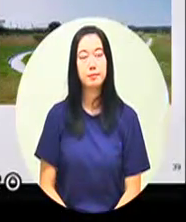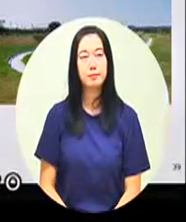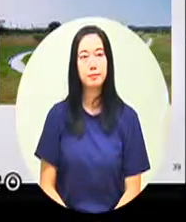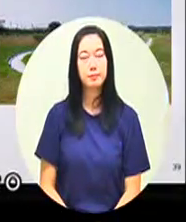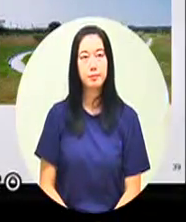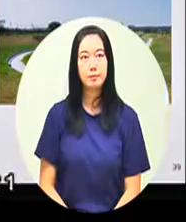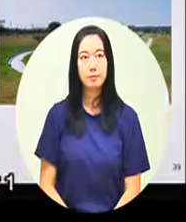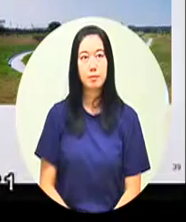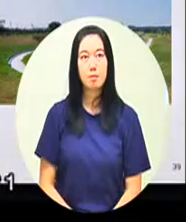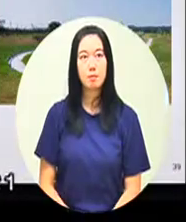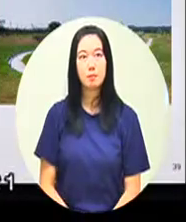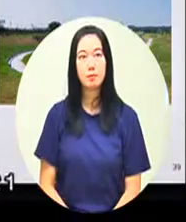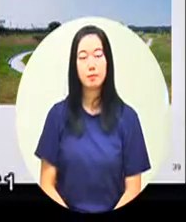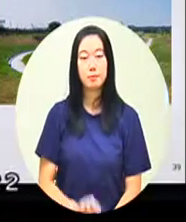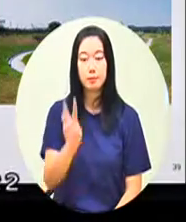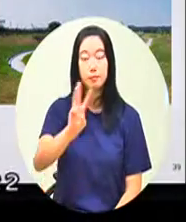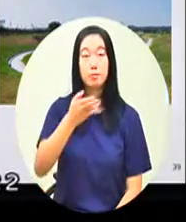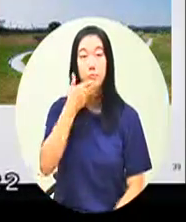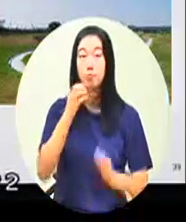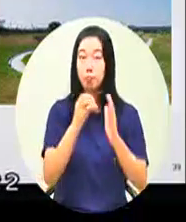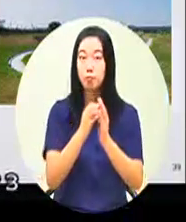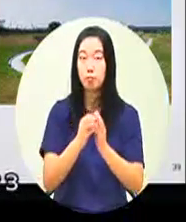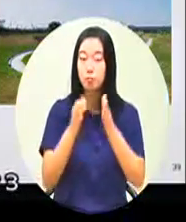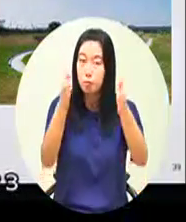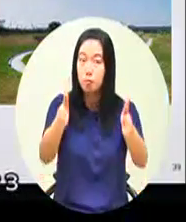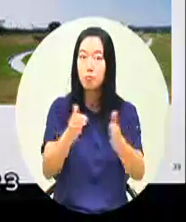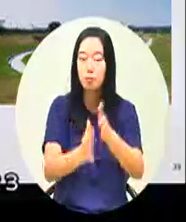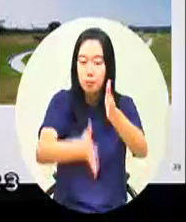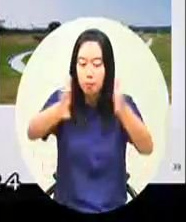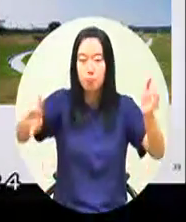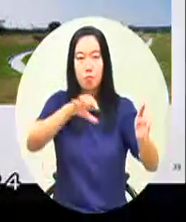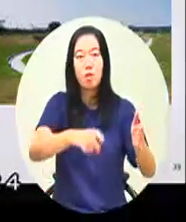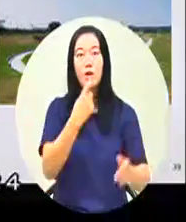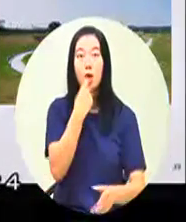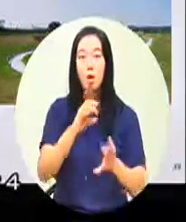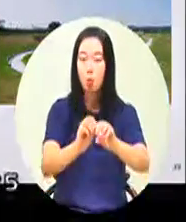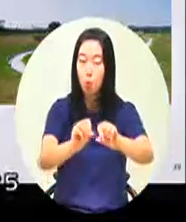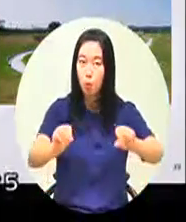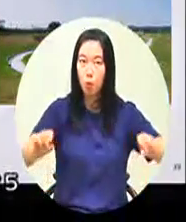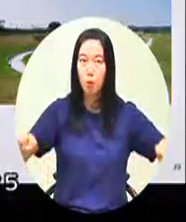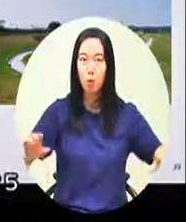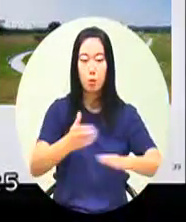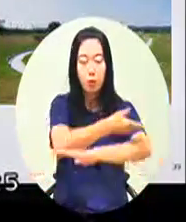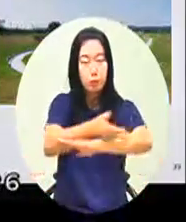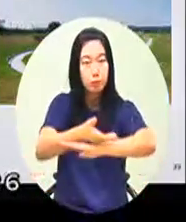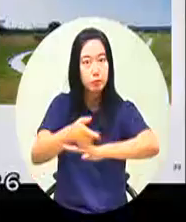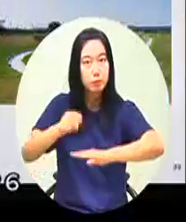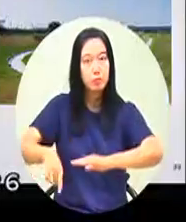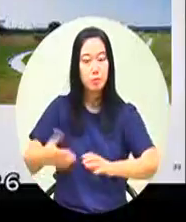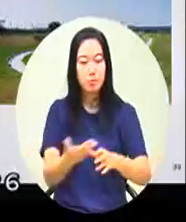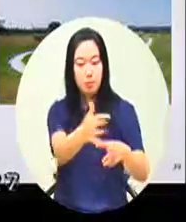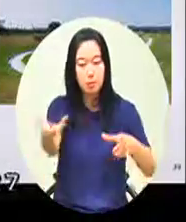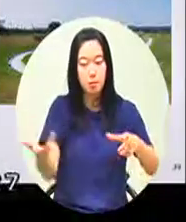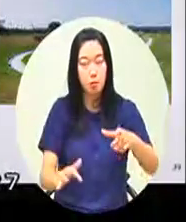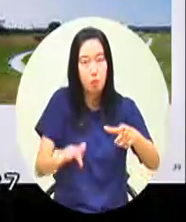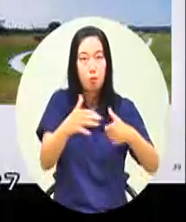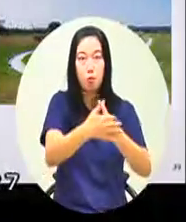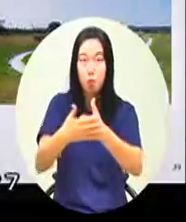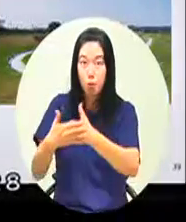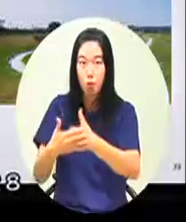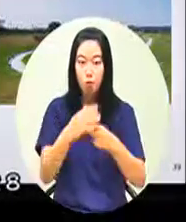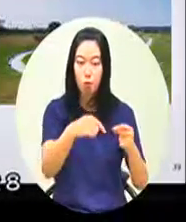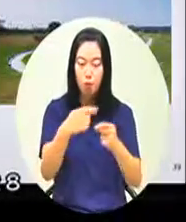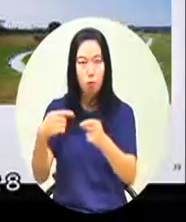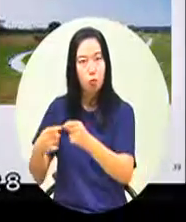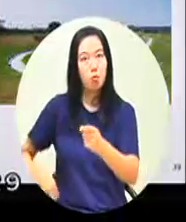那水利局针对目前市区里面的一些绿地，建构的河岸绿地以及自容池的维护，那每年大概也投入